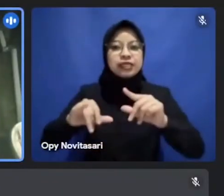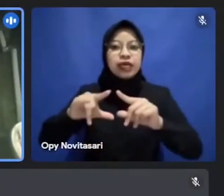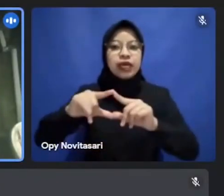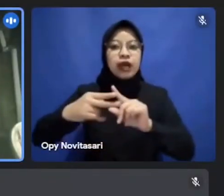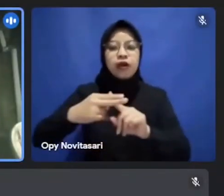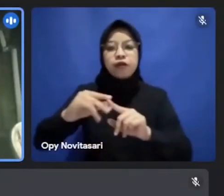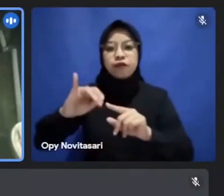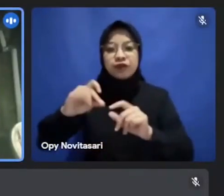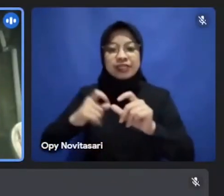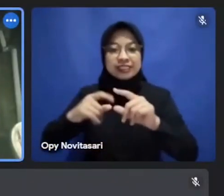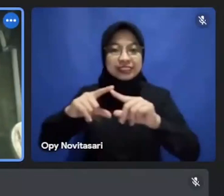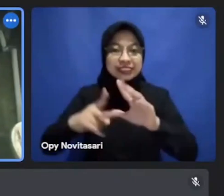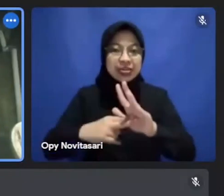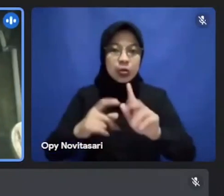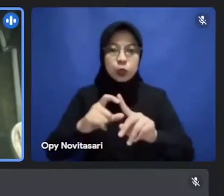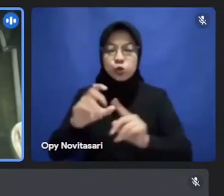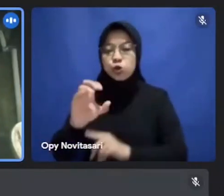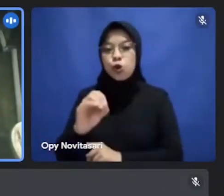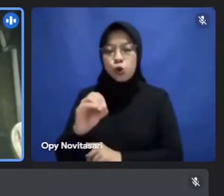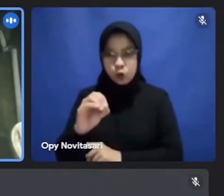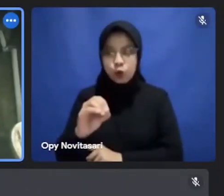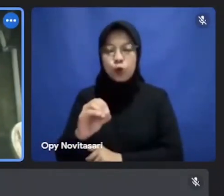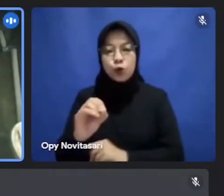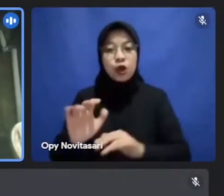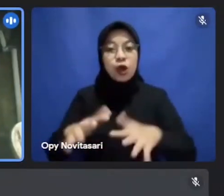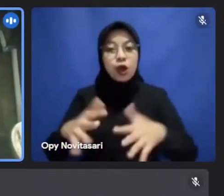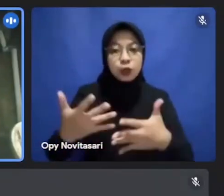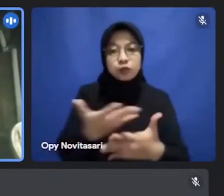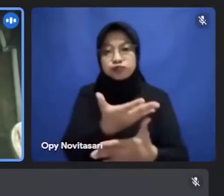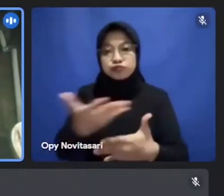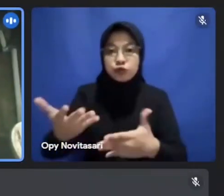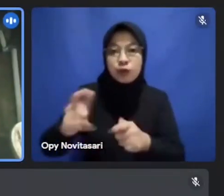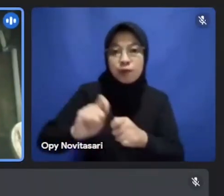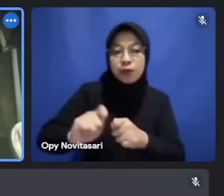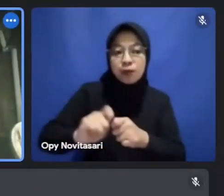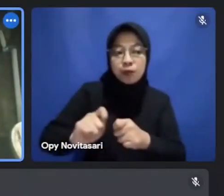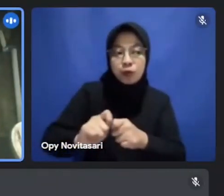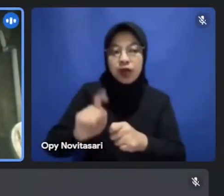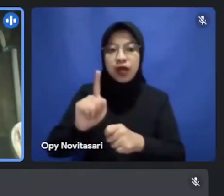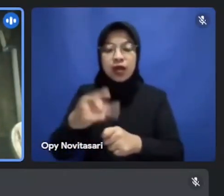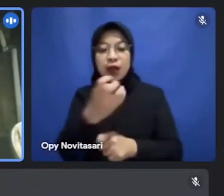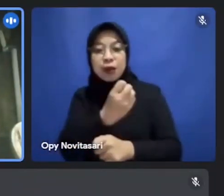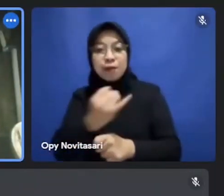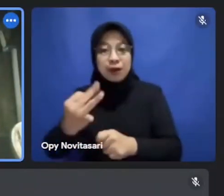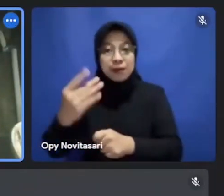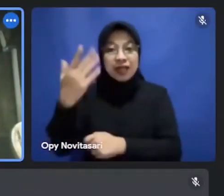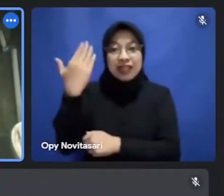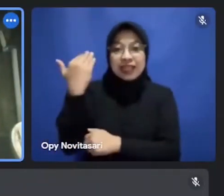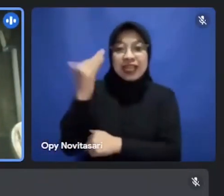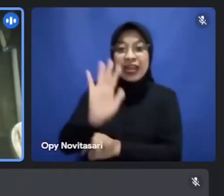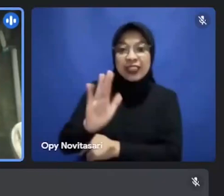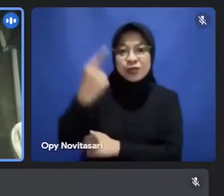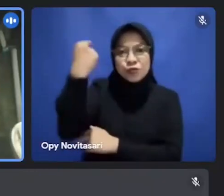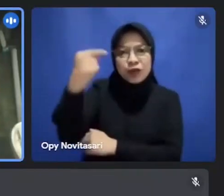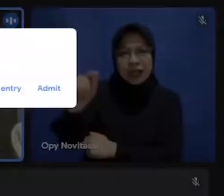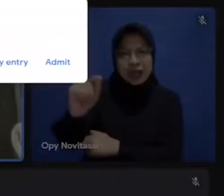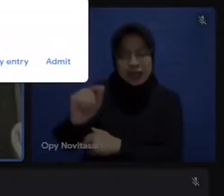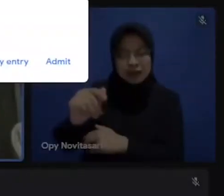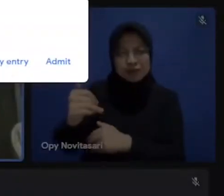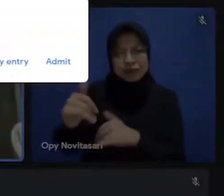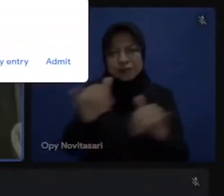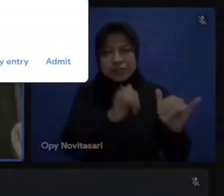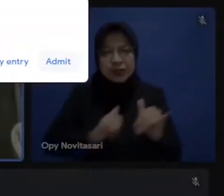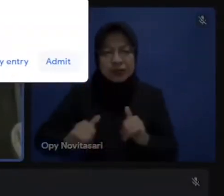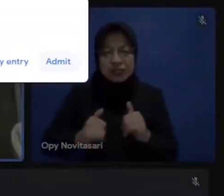akan u pembicara dan juga yang membuat ee sesi kuliahnya nanti dan juga